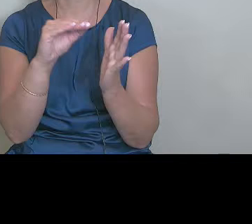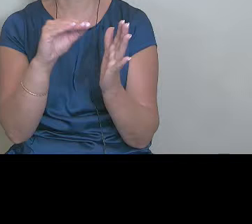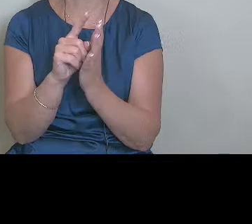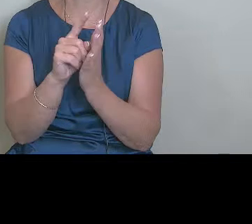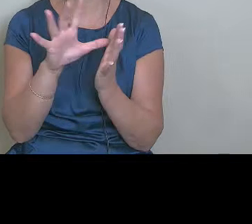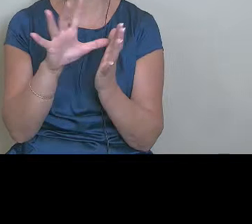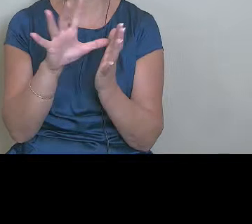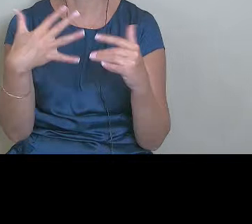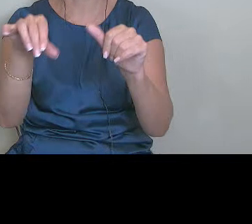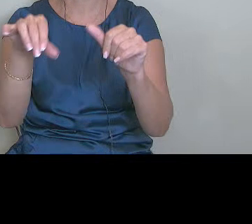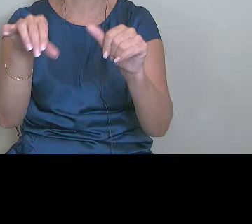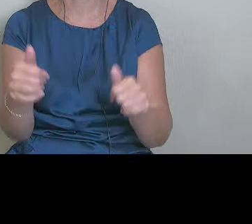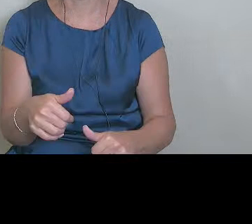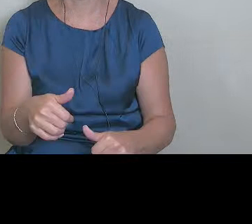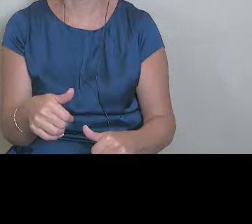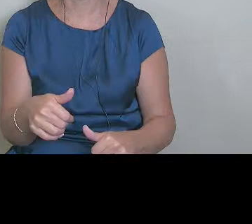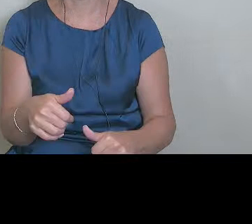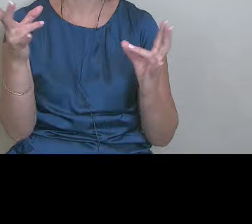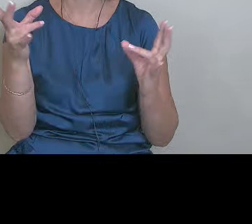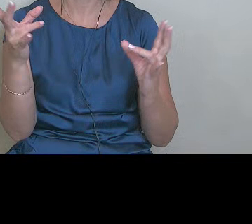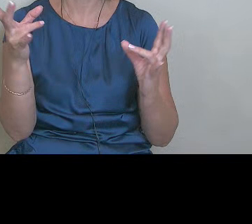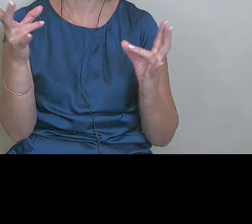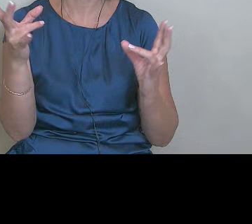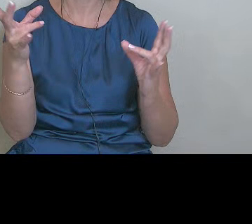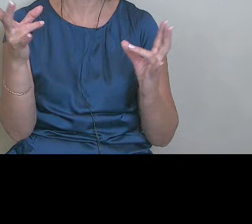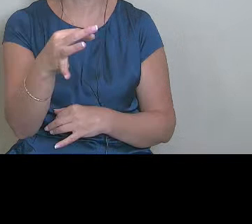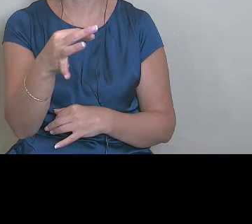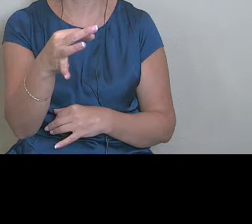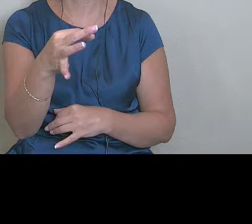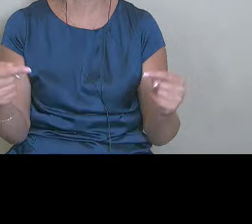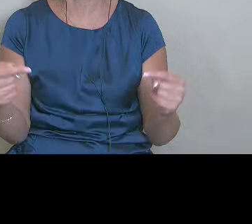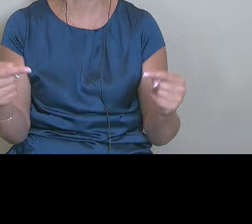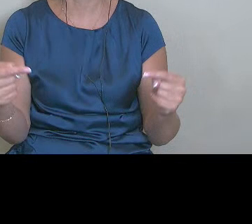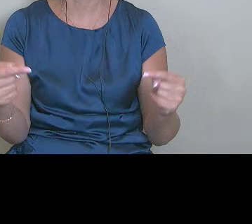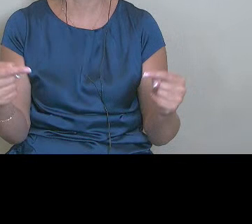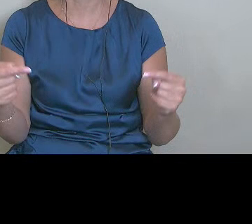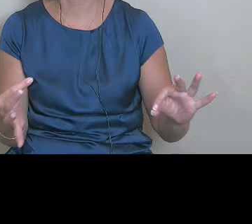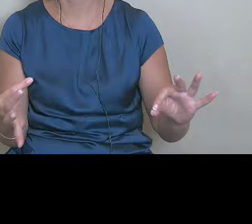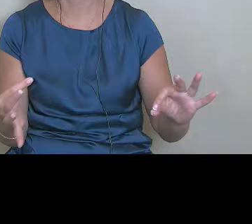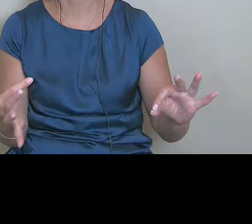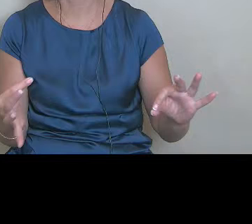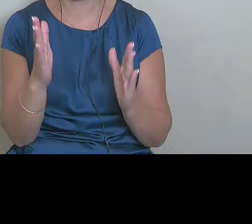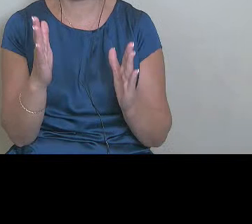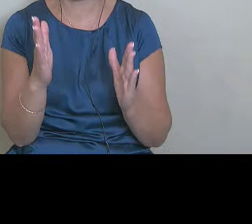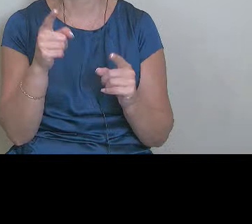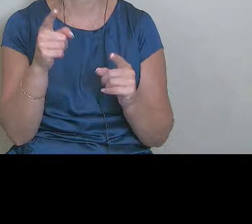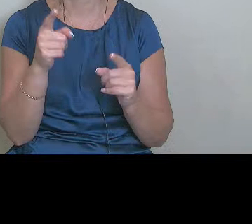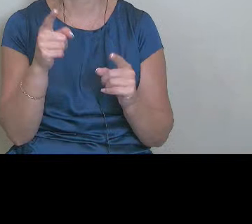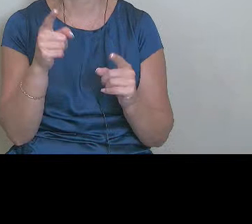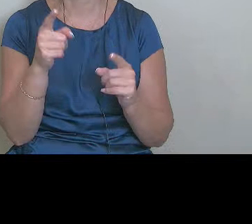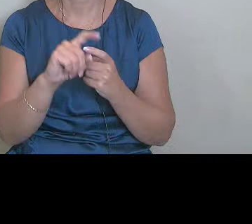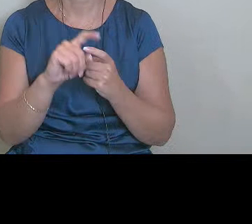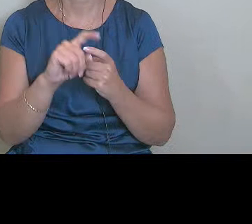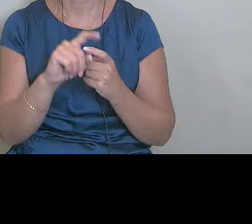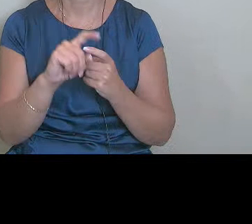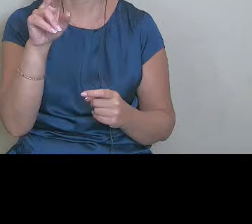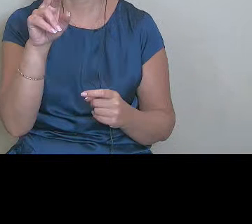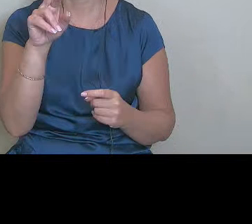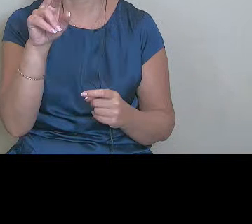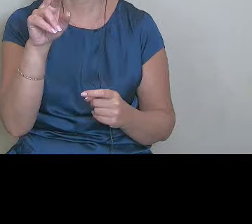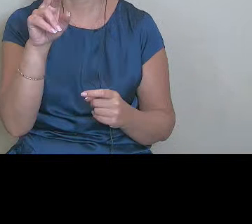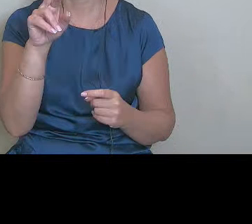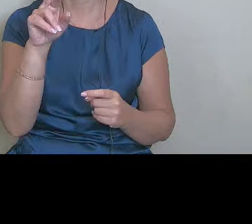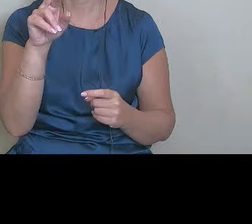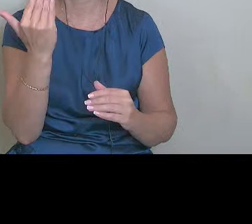Але тут потрібно зауважити те, що тут певні складнощі вже вони будуть, звичайно. Вони пов'язані як не тільки з